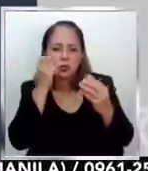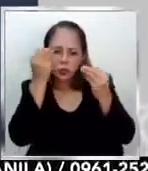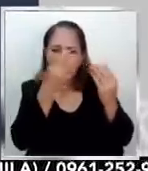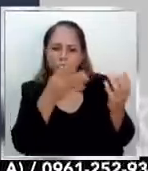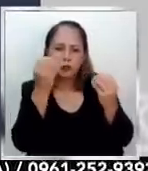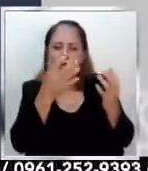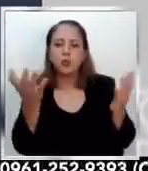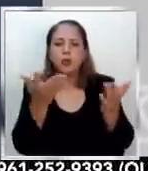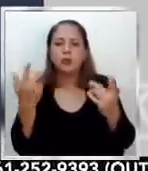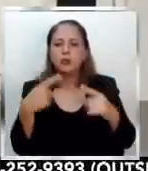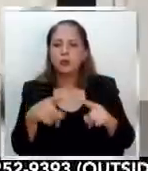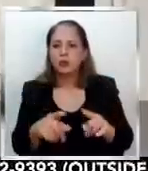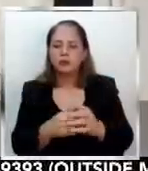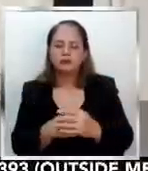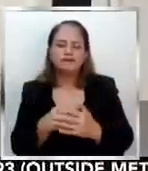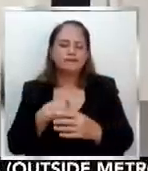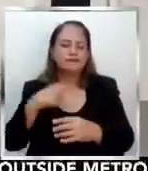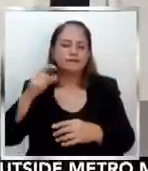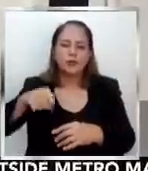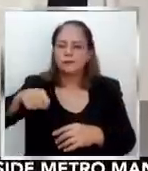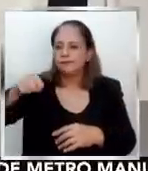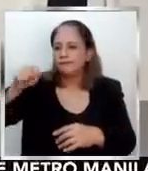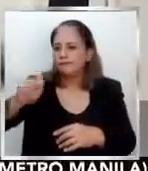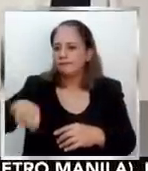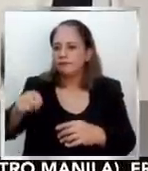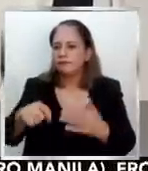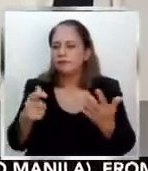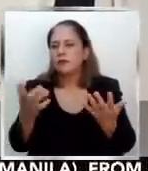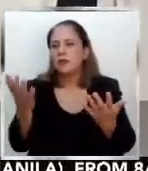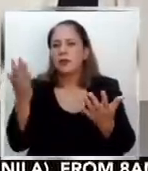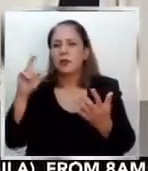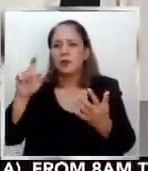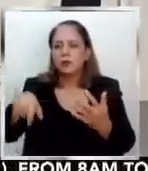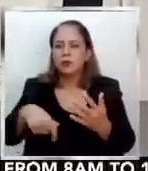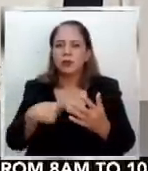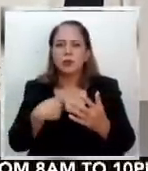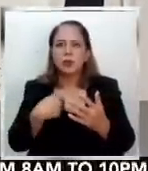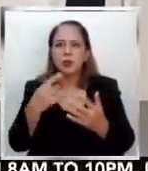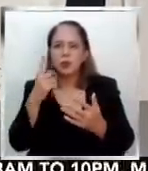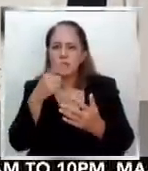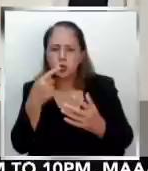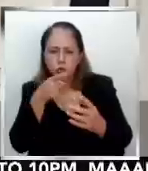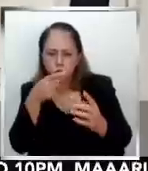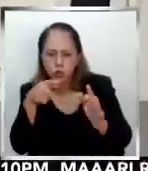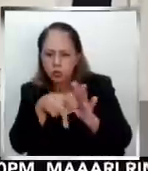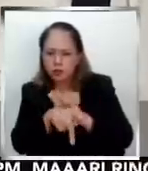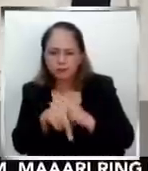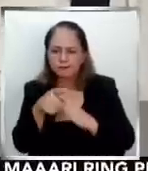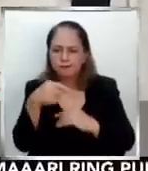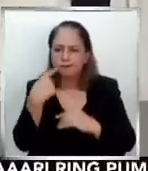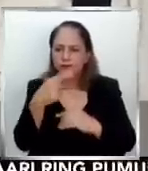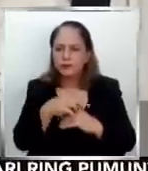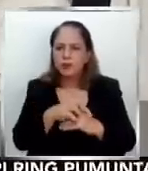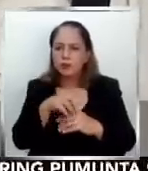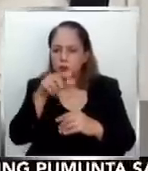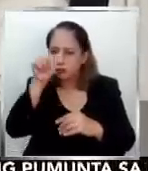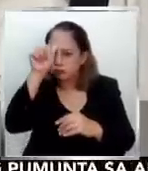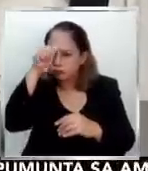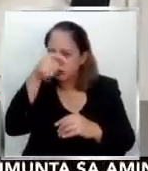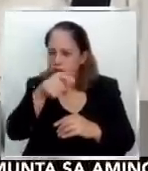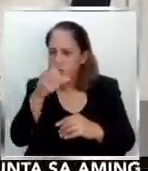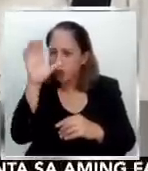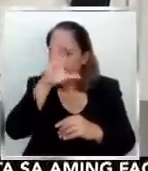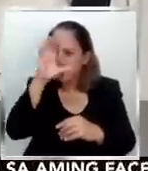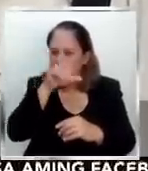panawagan mo, ma'am? Ang hanap kami ng justisya kung sino ka man. Tandaan mo yan, hahanapin ka